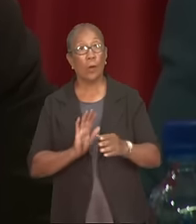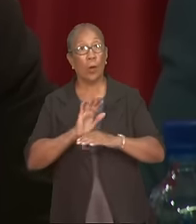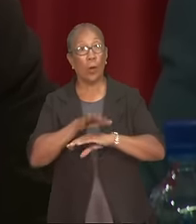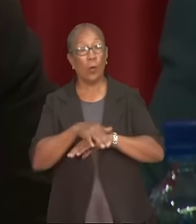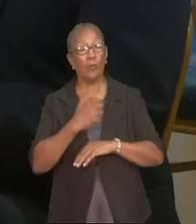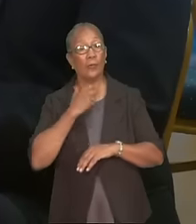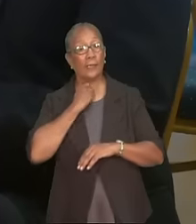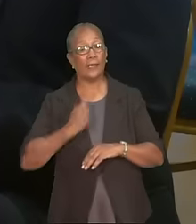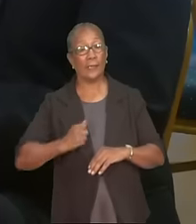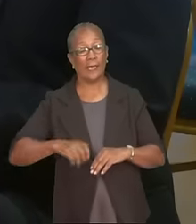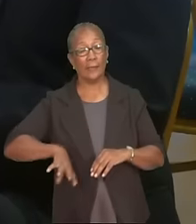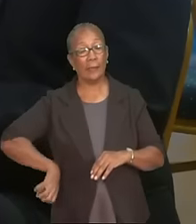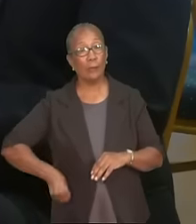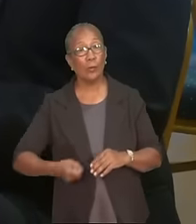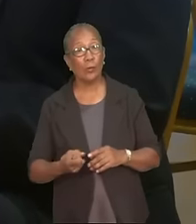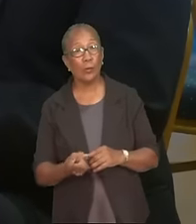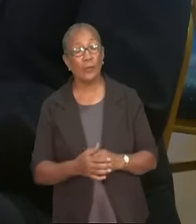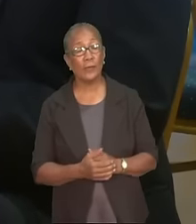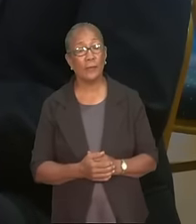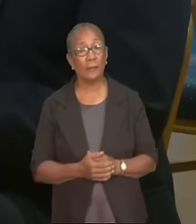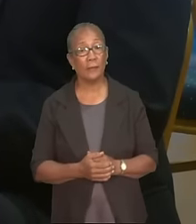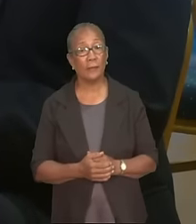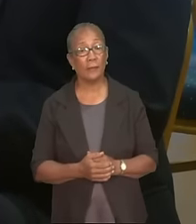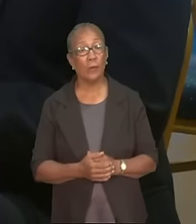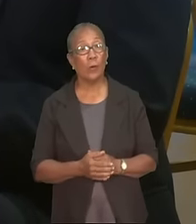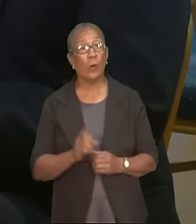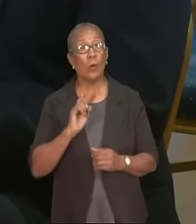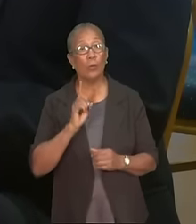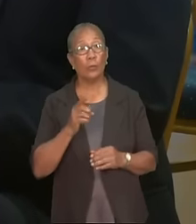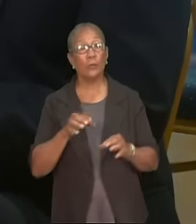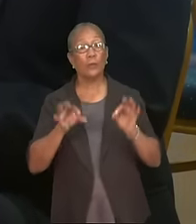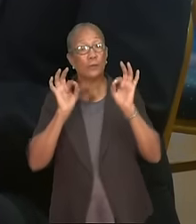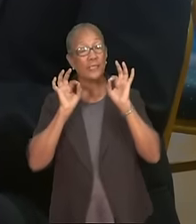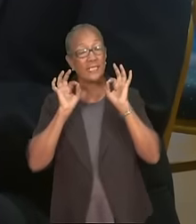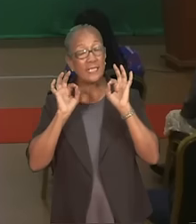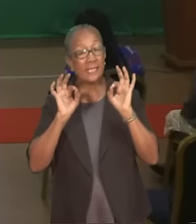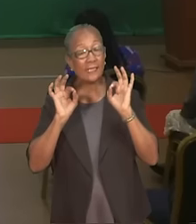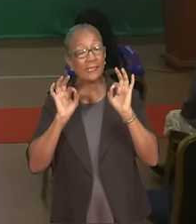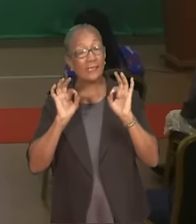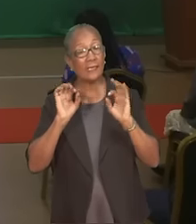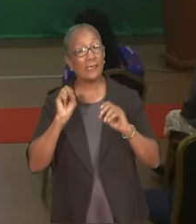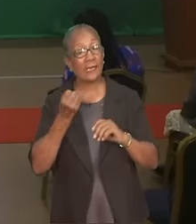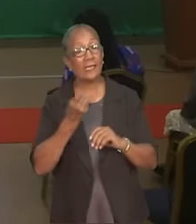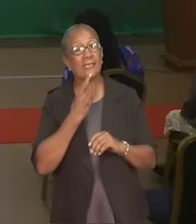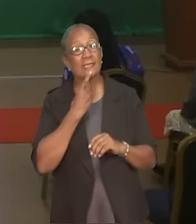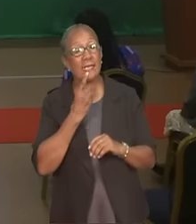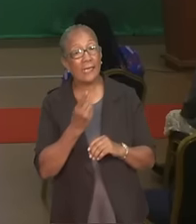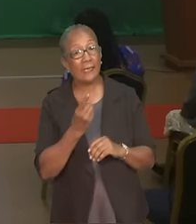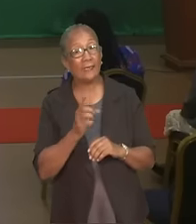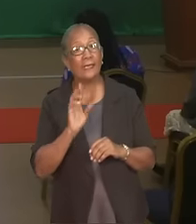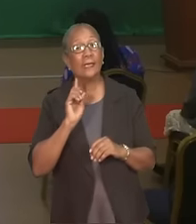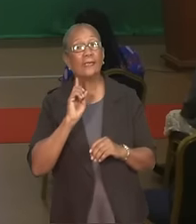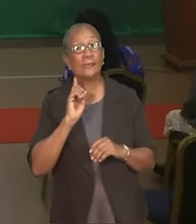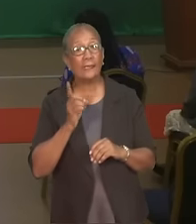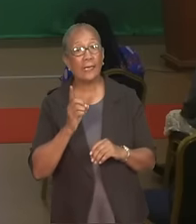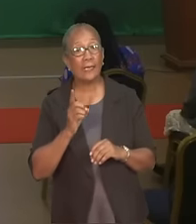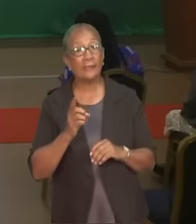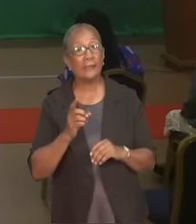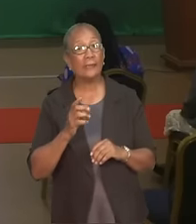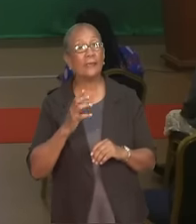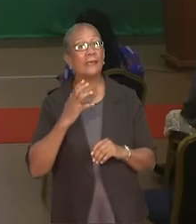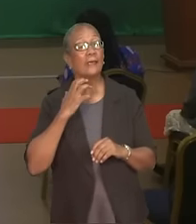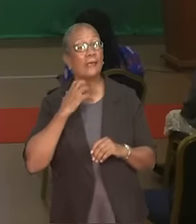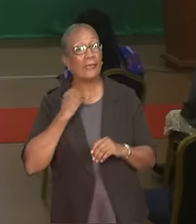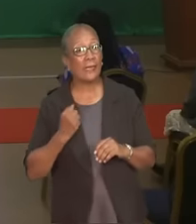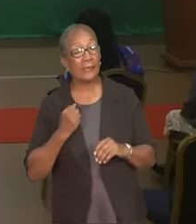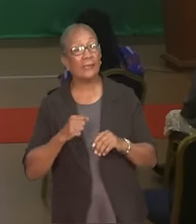kettingberovingen. Ik denk dat we voorzichtig kunnen concluderen dat de ketting lijkt te zijn